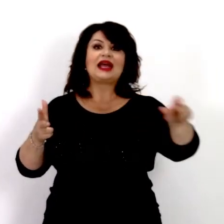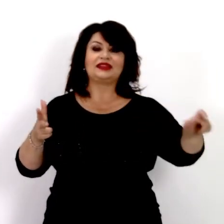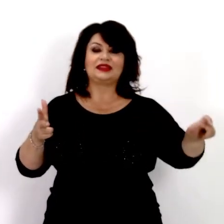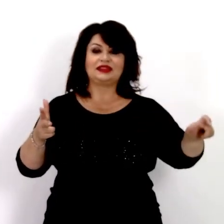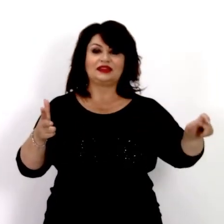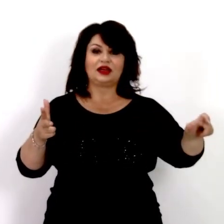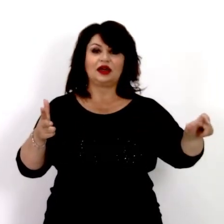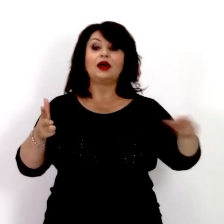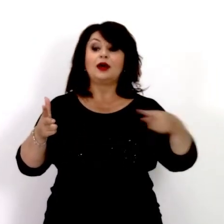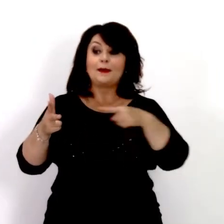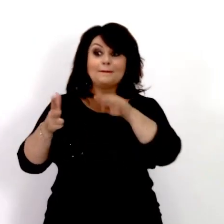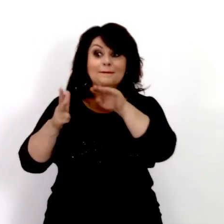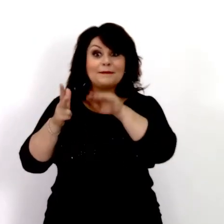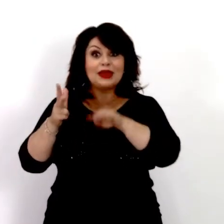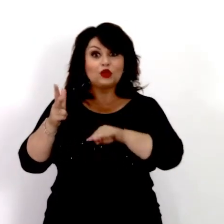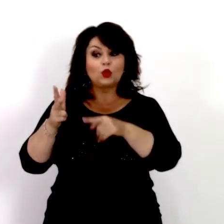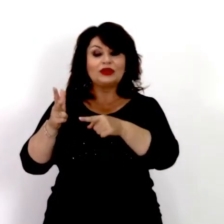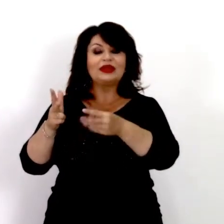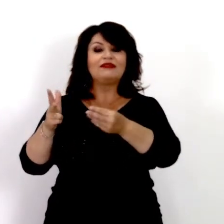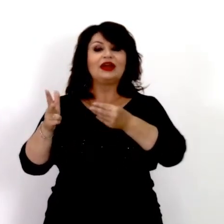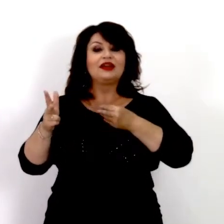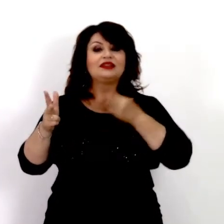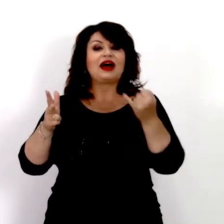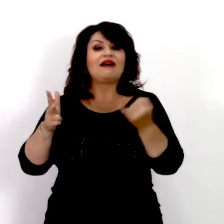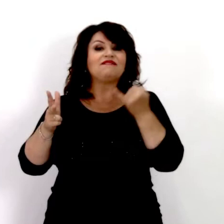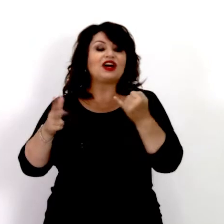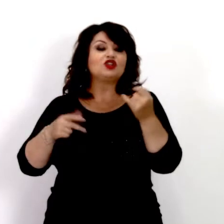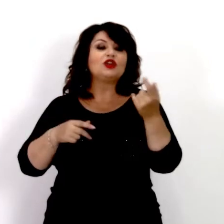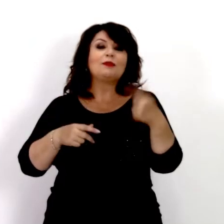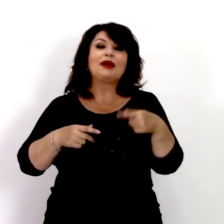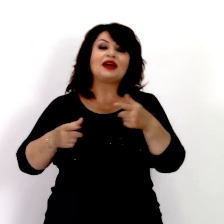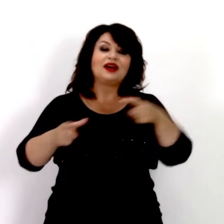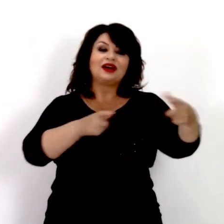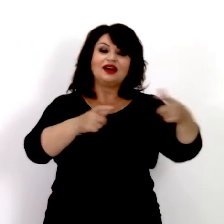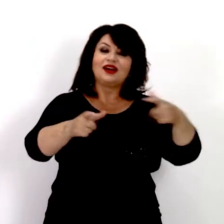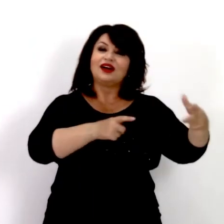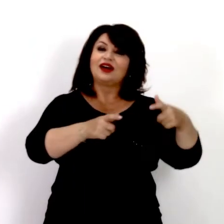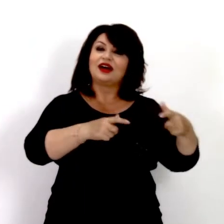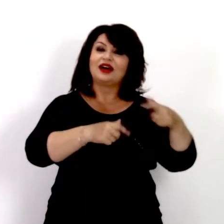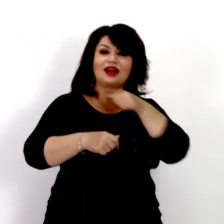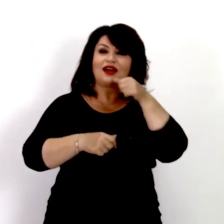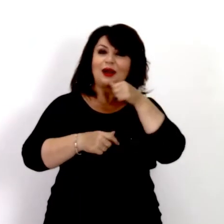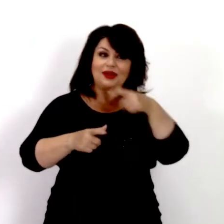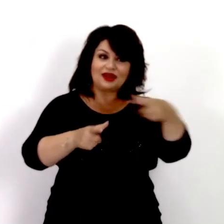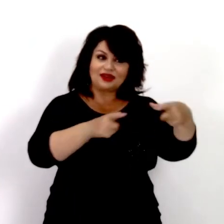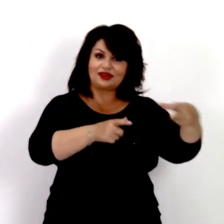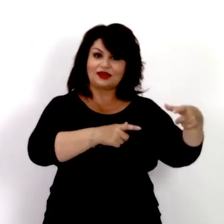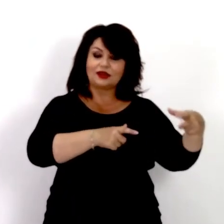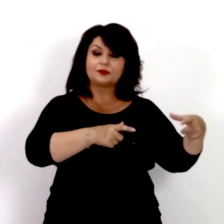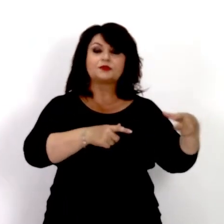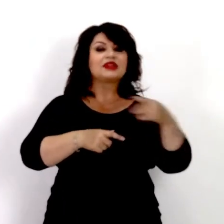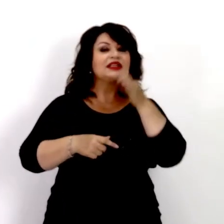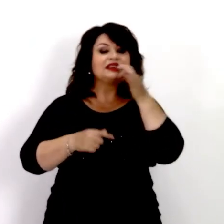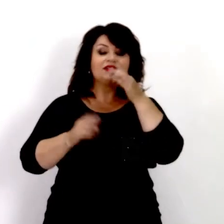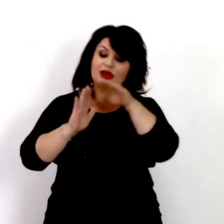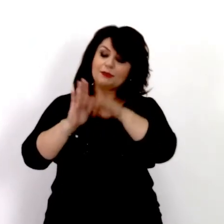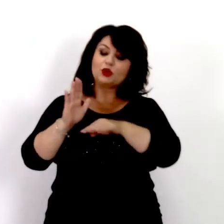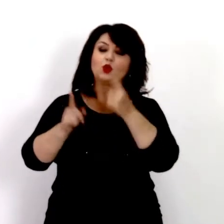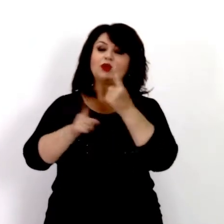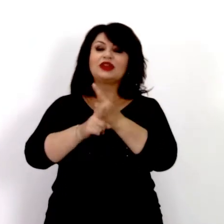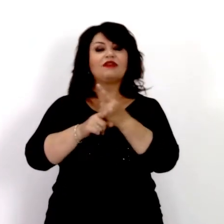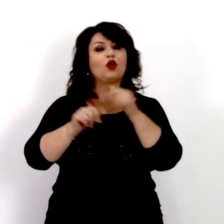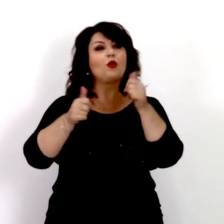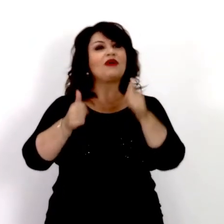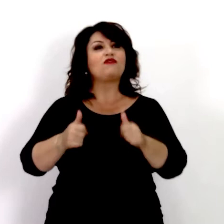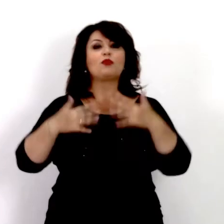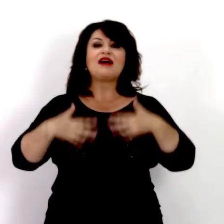deve contribuire a facilitare quello che è il servizio in sala. Il menu deve guardare a 360 gradi l'attività, è un vestito su misura.